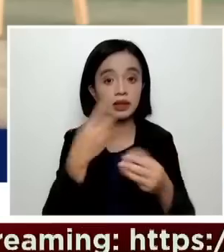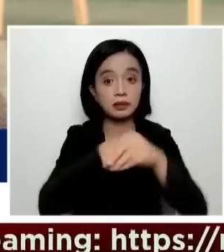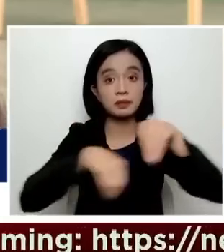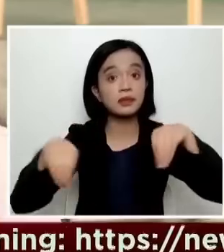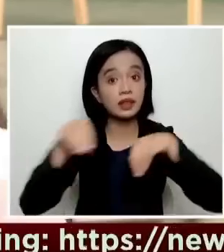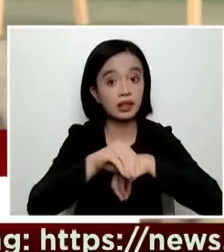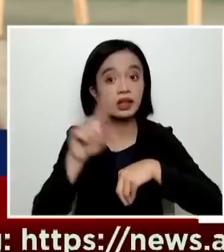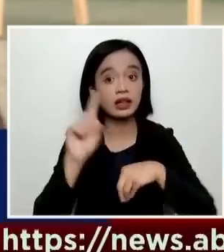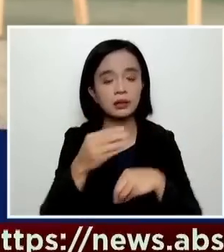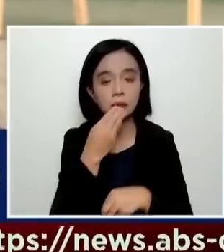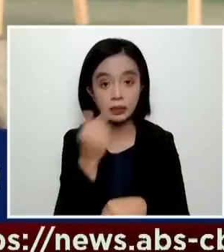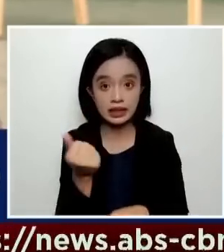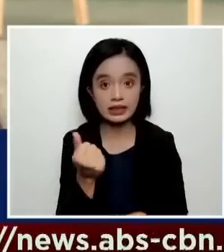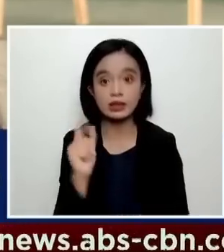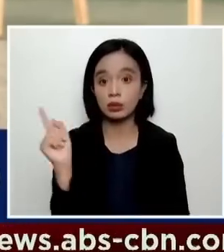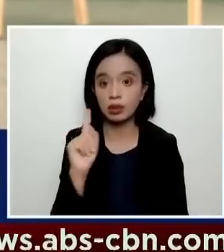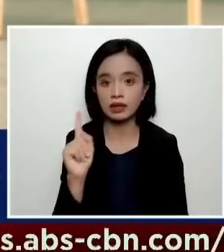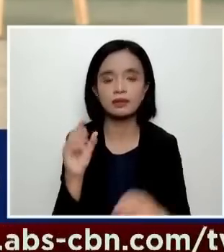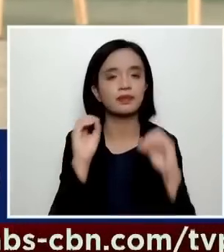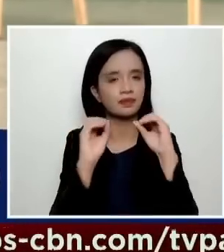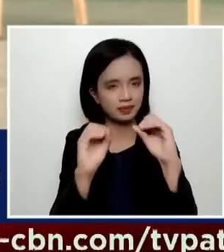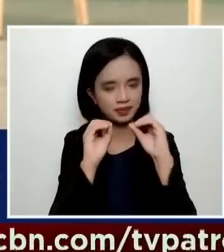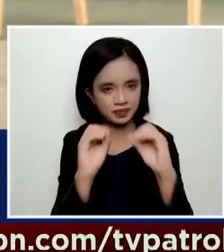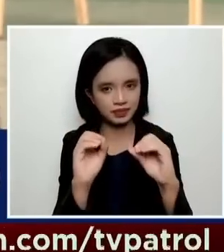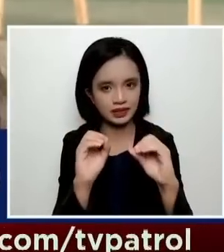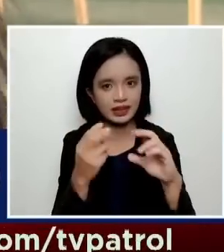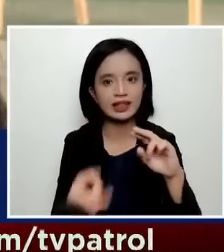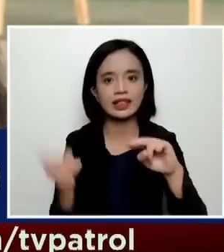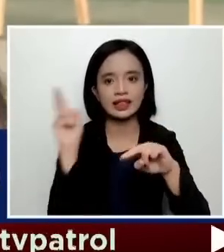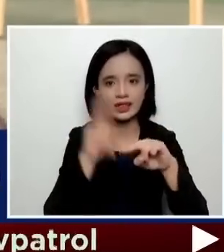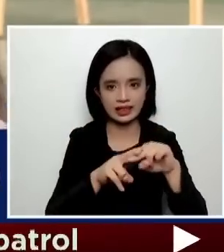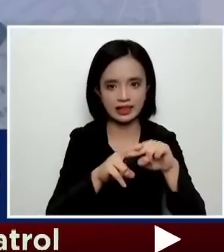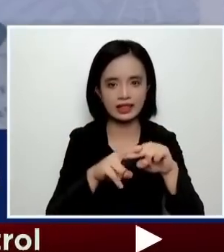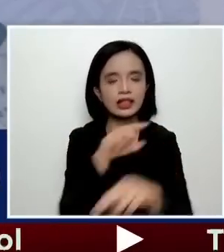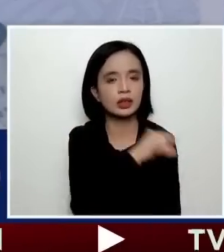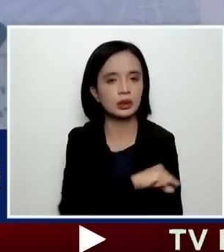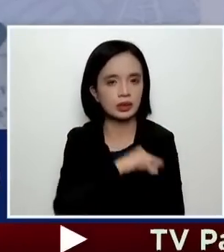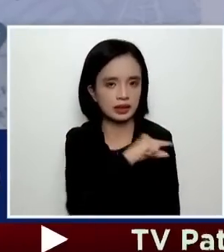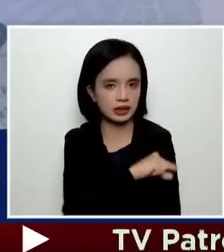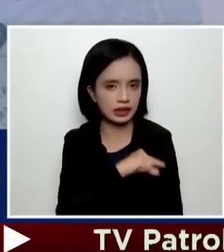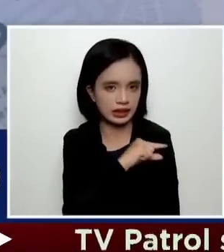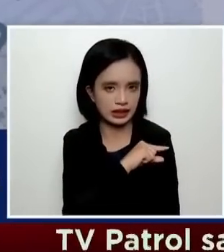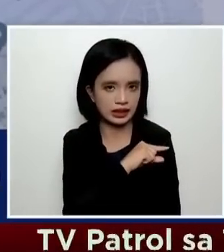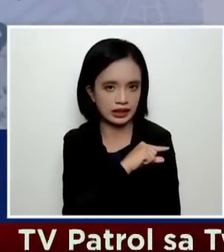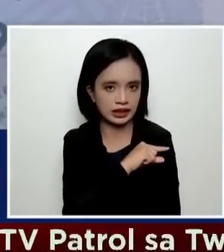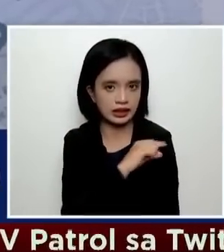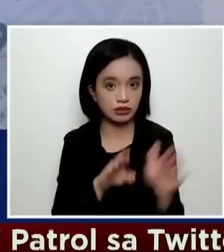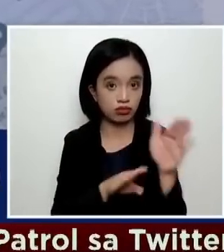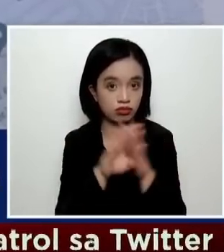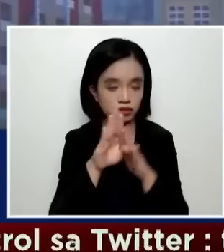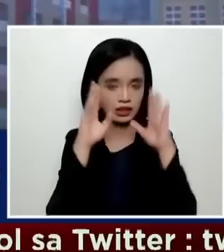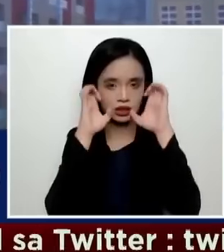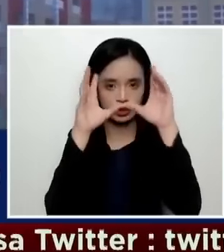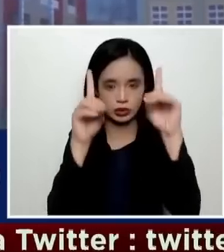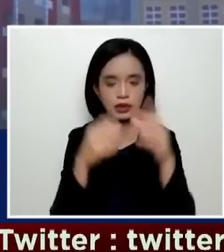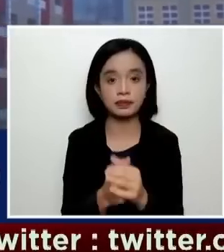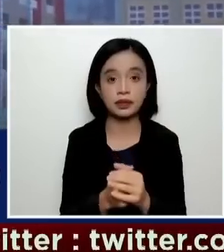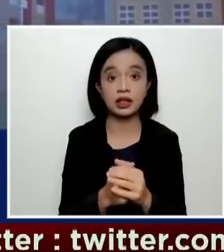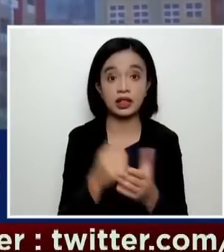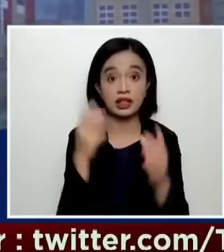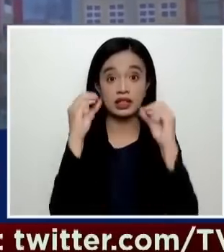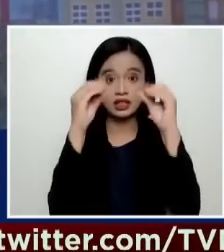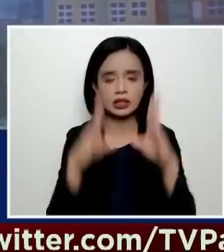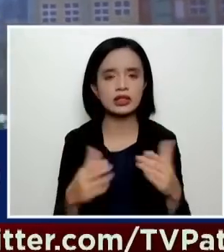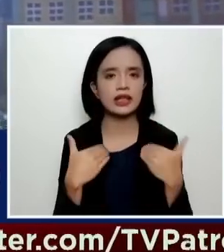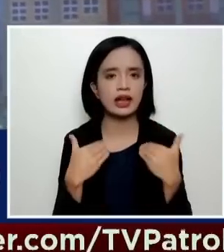mas mabuting pagtuturo at pagtaas naman ng antas ng kalidad ng edukasyon. Dahil may fixed income ang mga guro, pwede